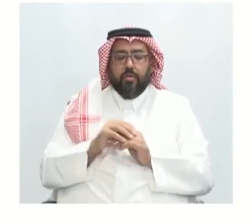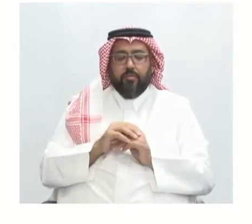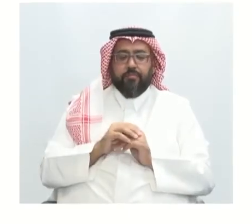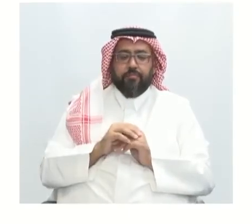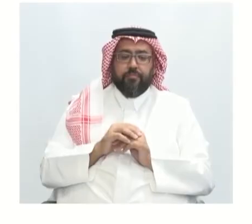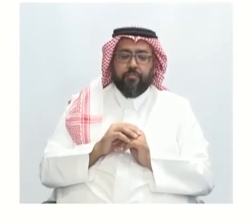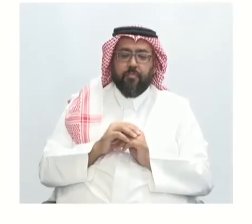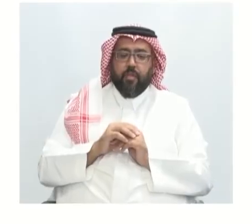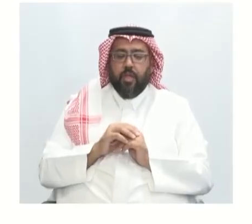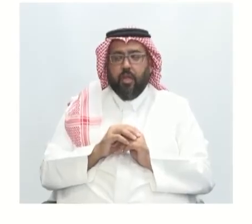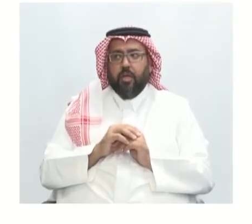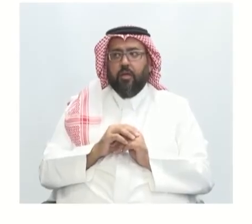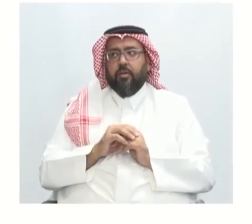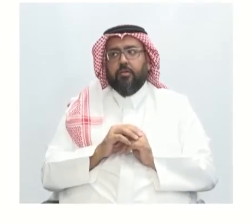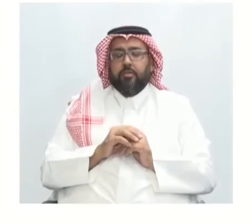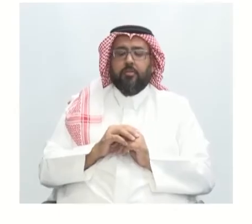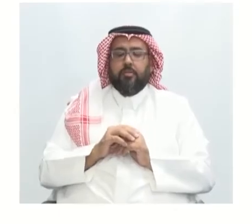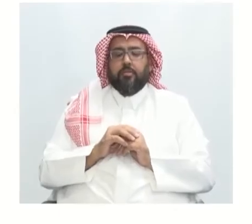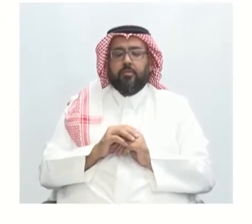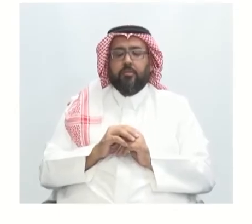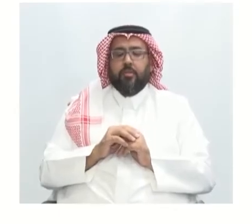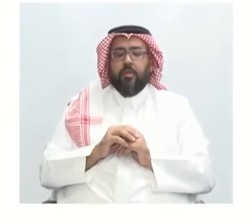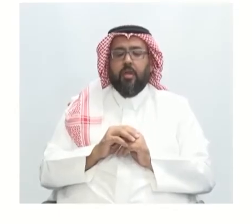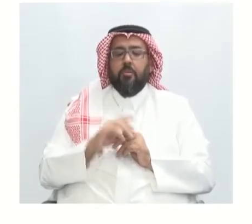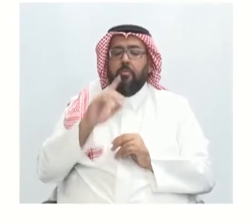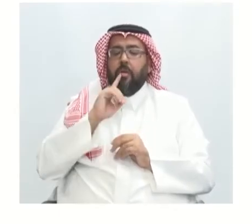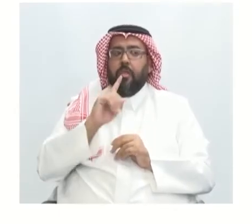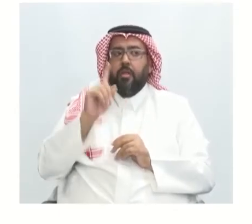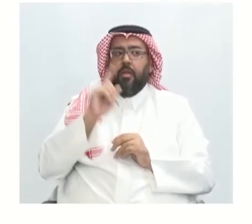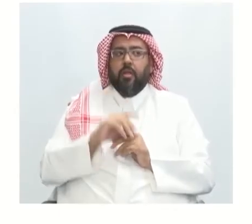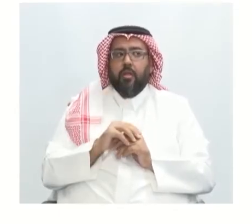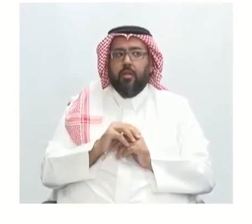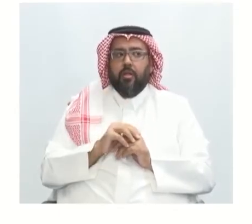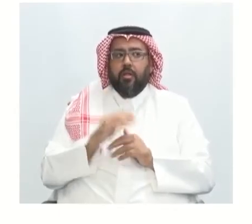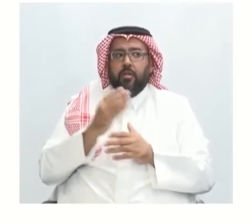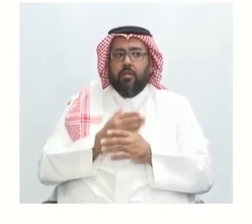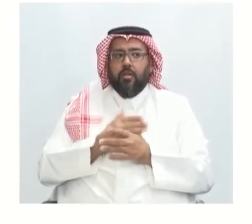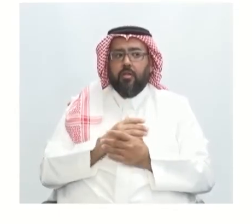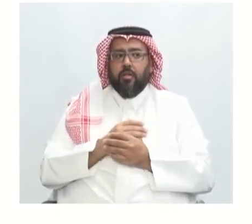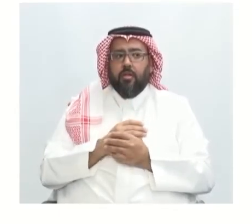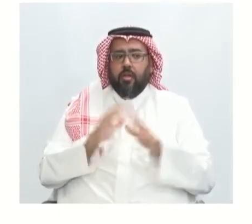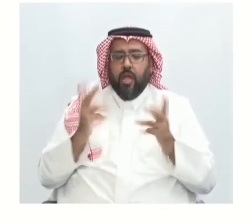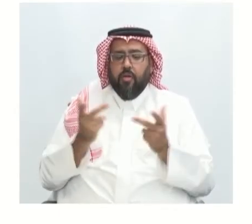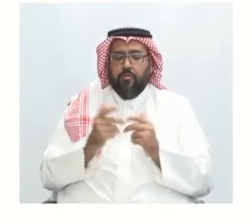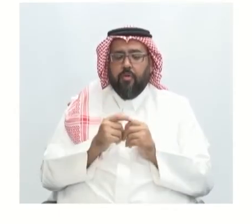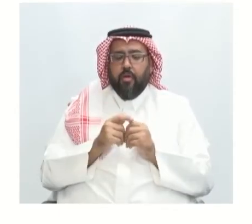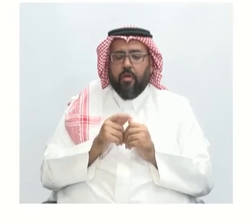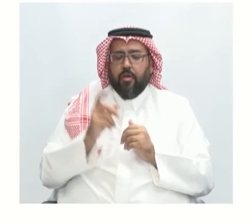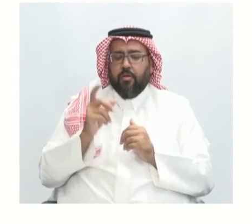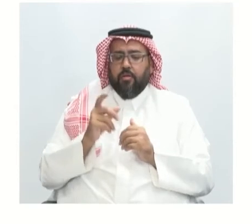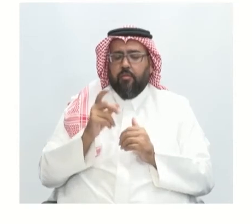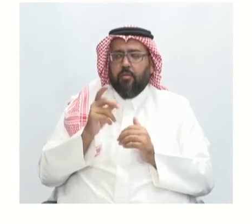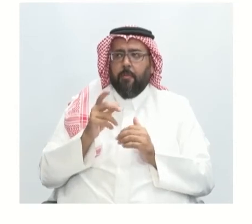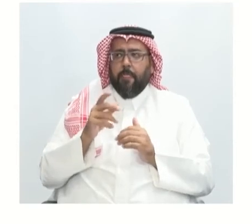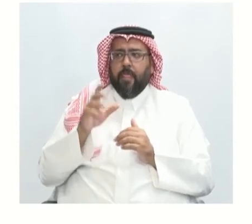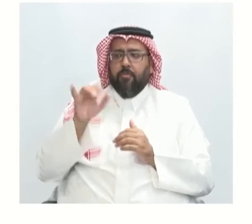يا ابنائي الذي يصاب بمصيبه فهي علامه خير باذن الله سبحانه وتعالى لماذا كيف يكون ذلك قد يسال سائل